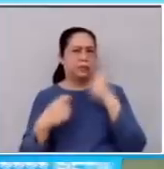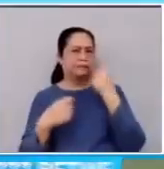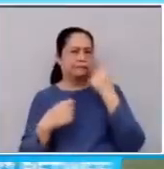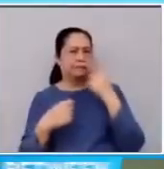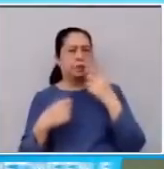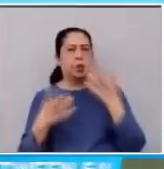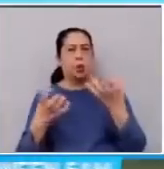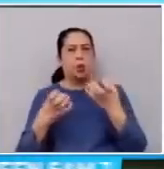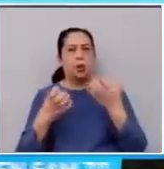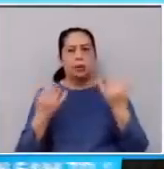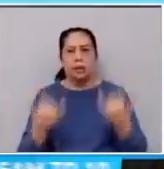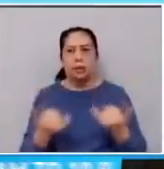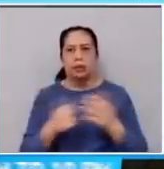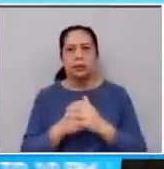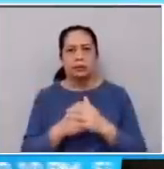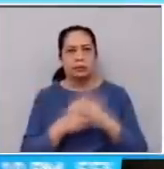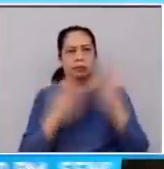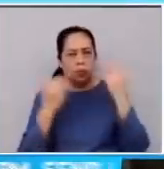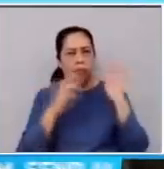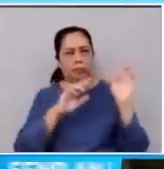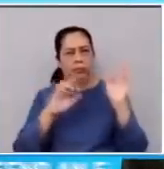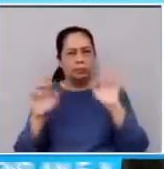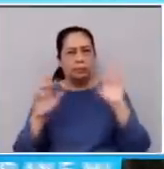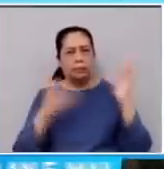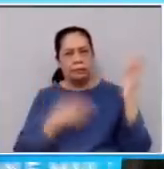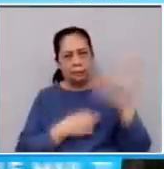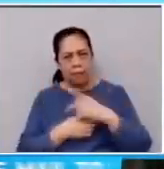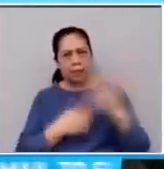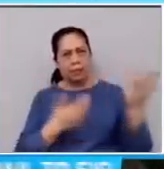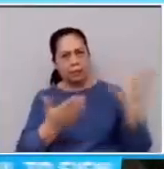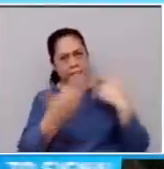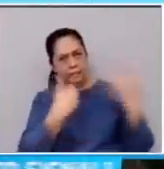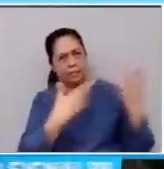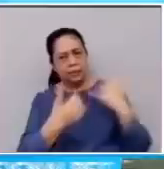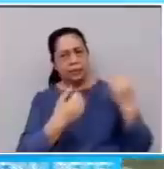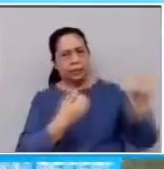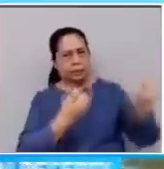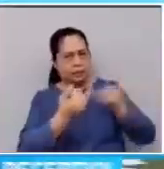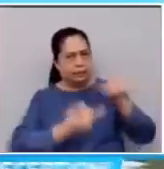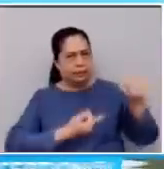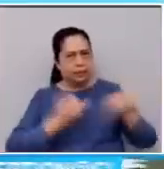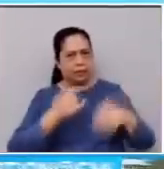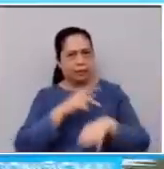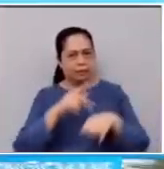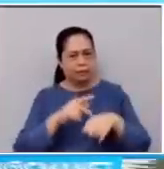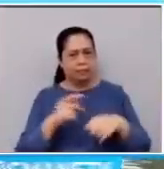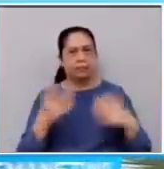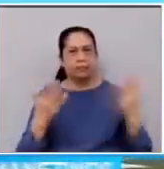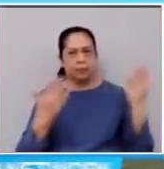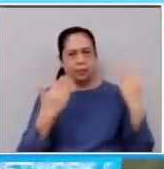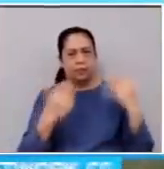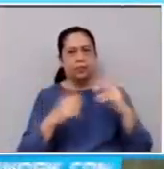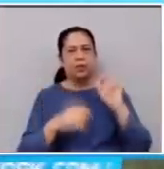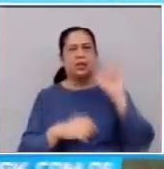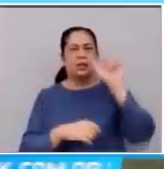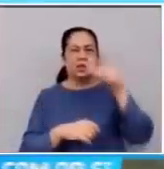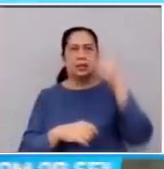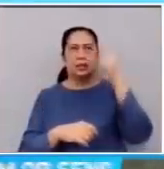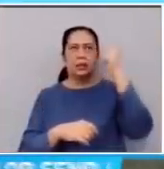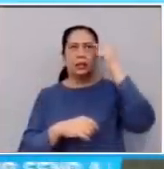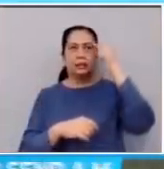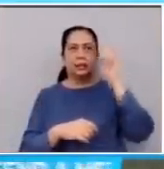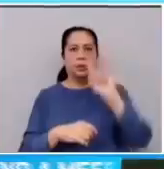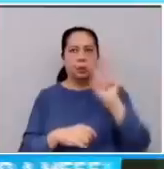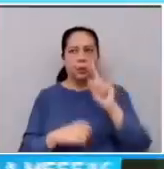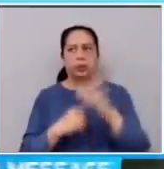ngayon, papabalik sila dito or mahikayat na pumunta sa Pilipinas. At saka na muna namin iisipin yung mga